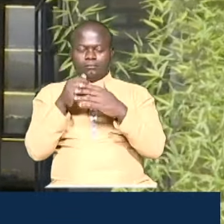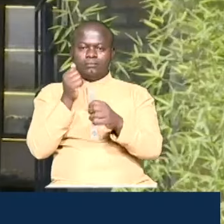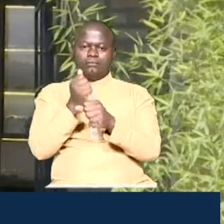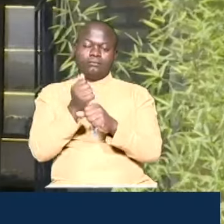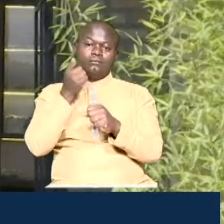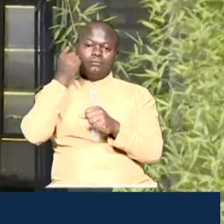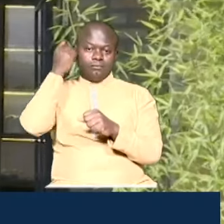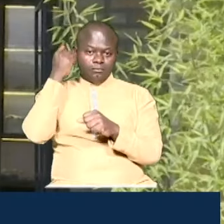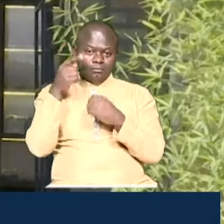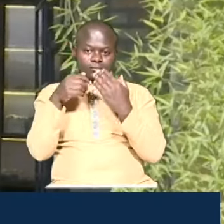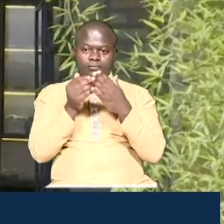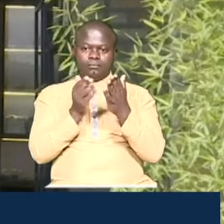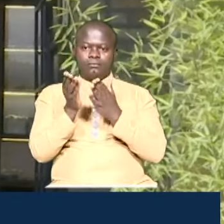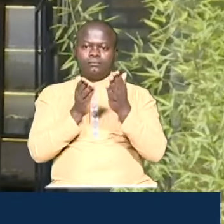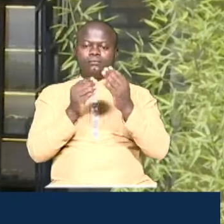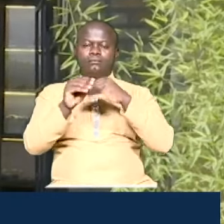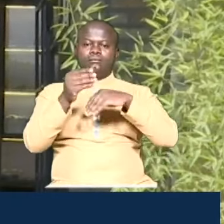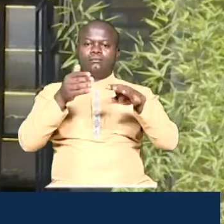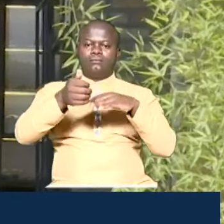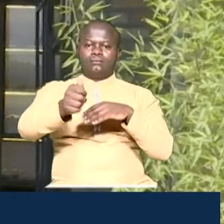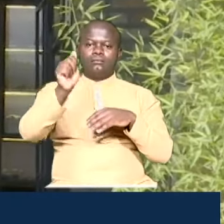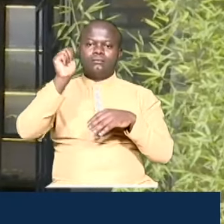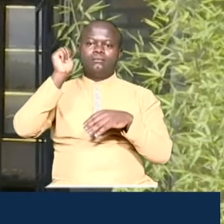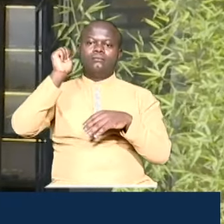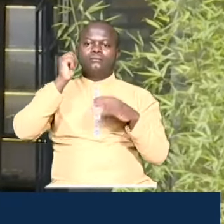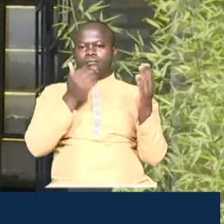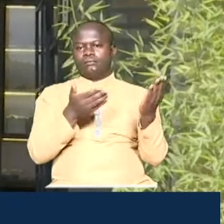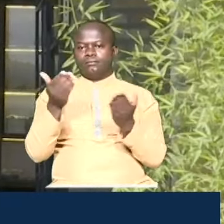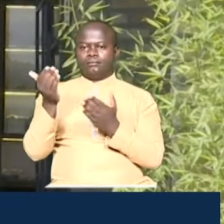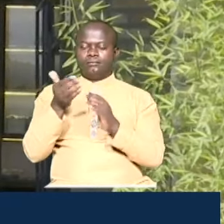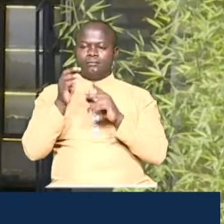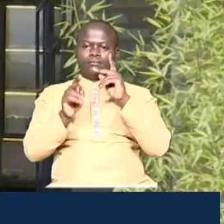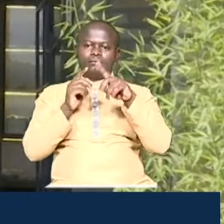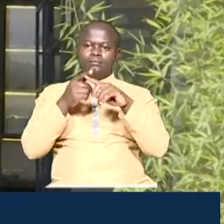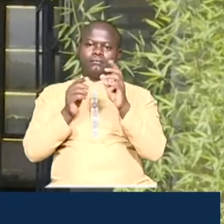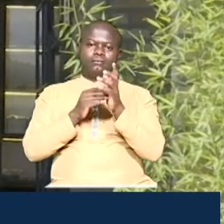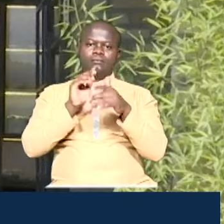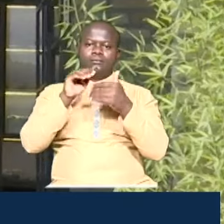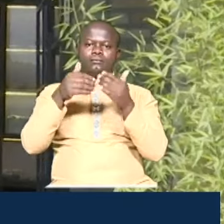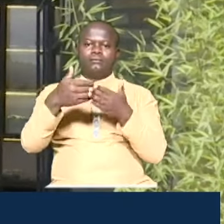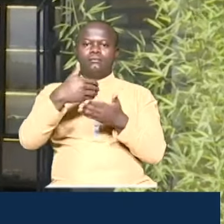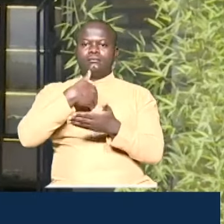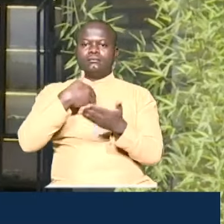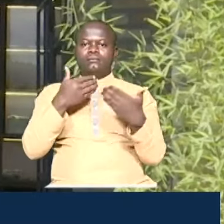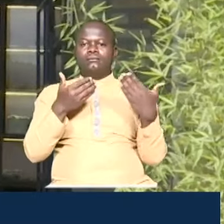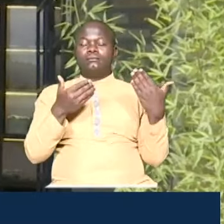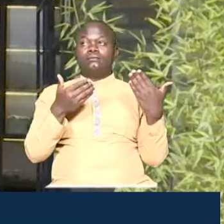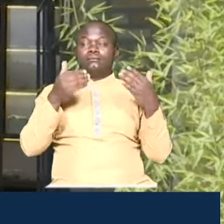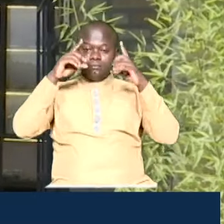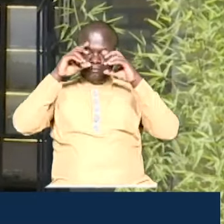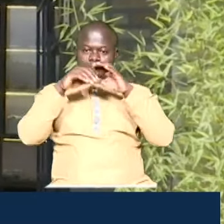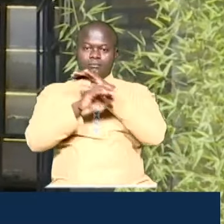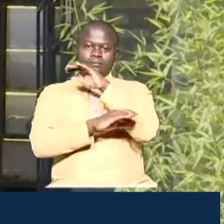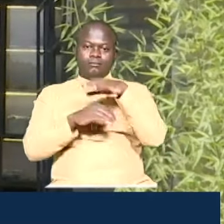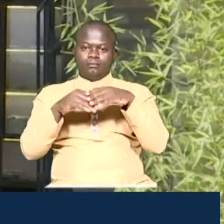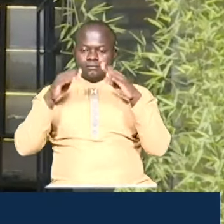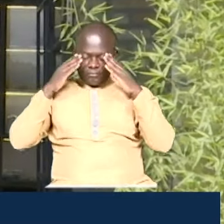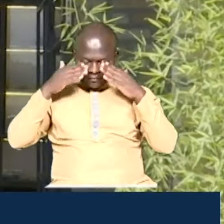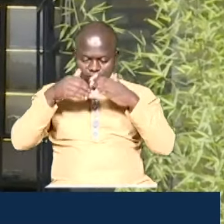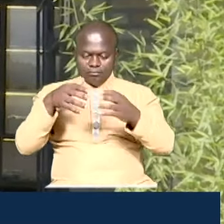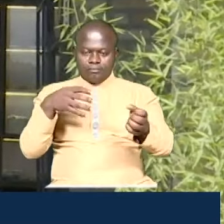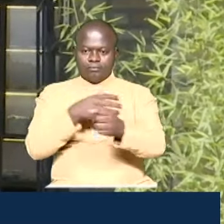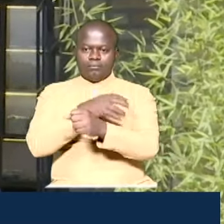Kumva inoza ubucuruzi bafite ko ari ubwakira abantu kandi ari abantu bafite umushingano kugurisha isura y'igihugu. So rero ahakwiye gushyiga imbaraga